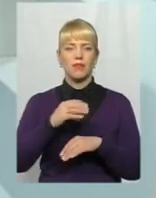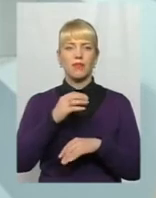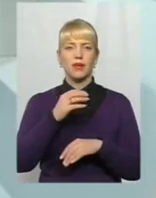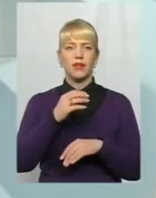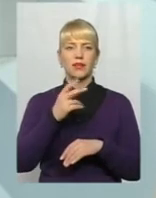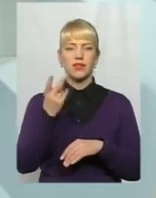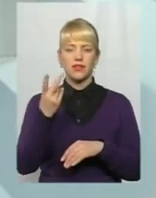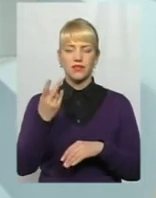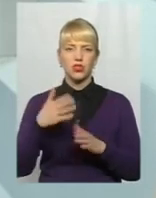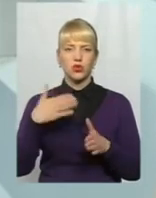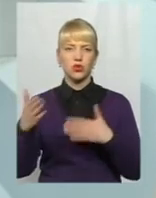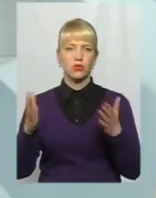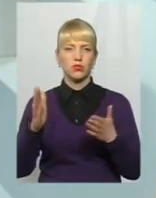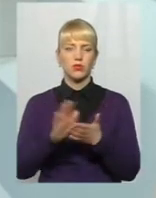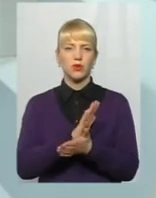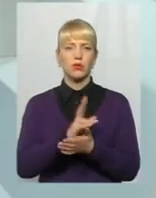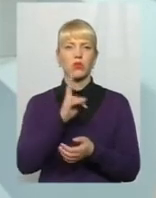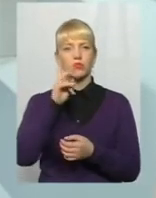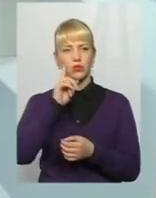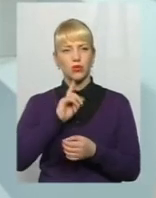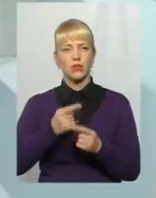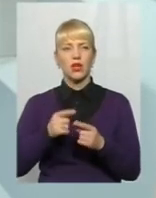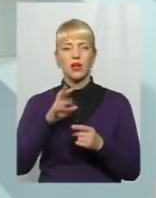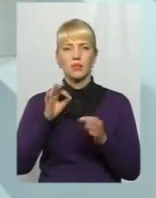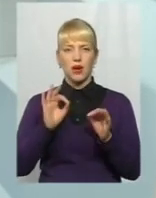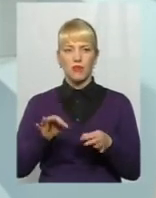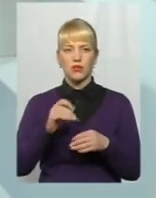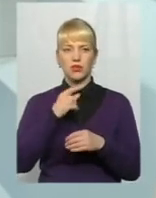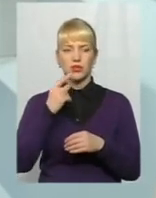смуги прибиратися для тих, кому зручніше. Тому що, в принципі, правильно